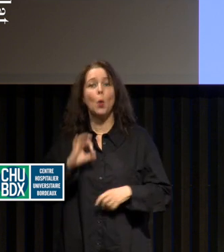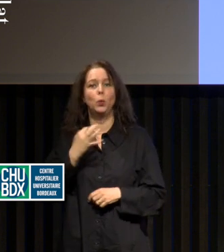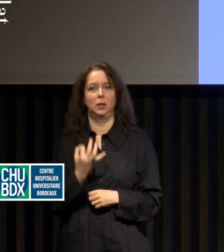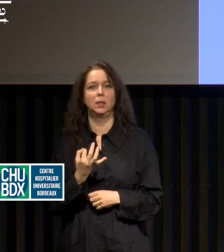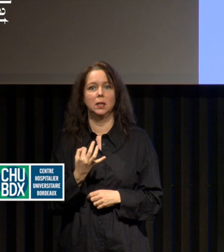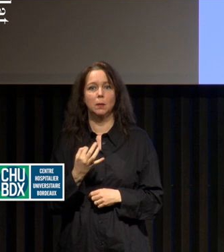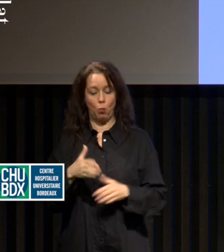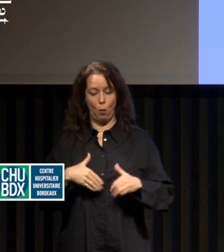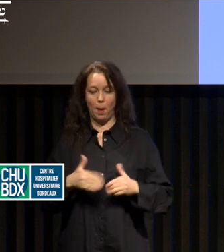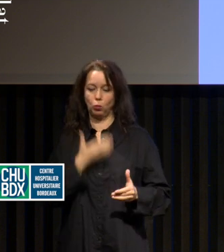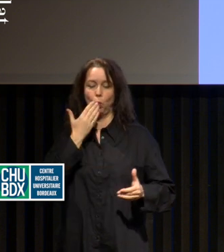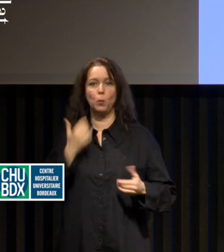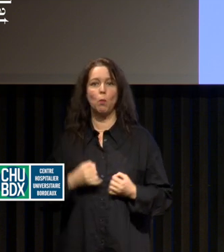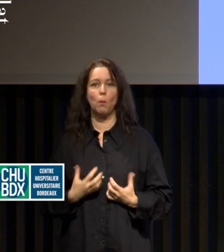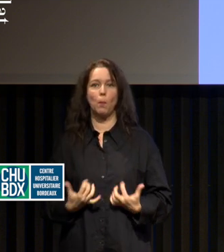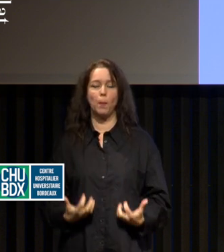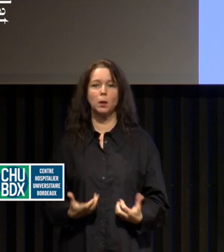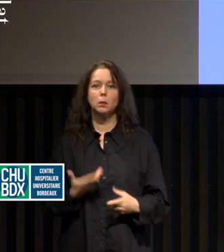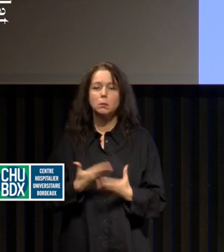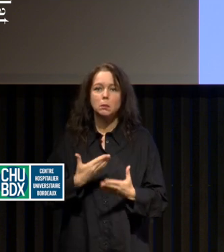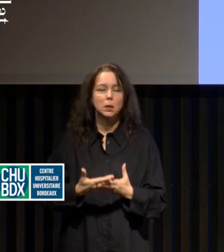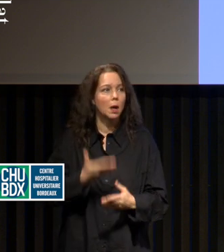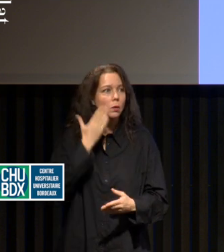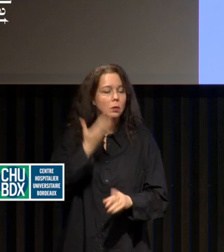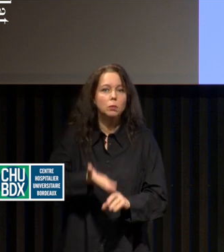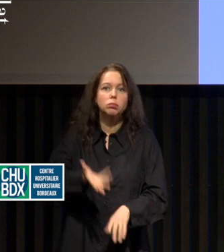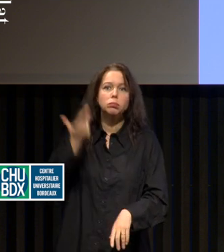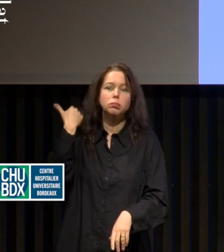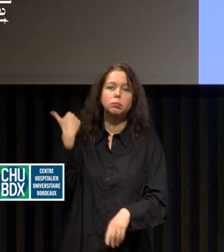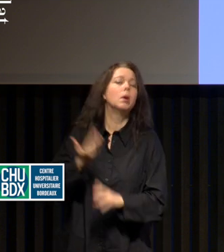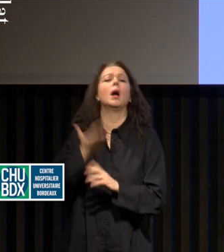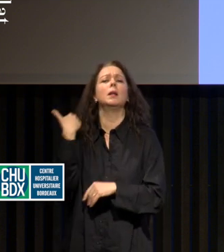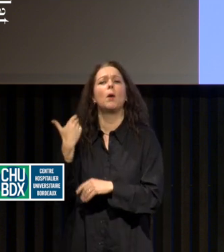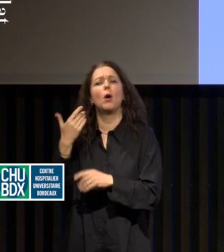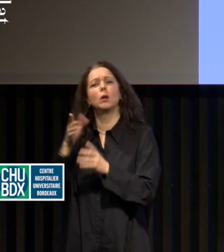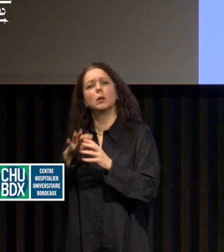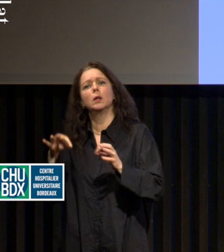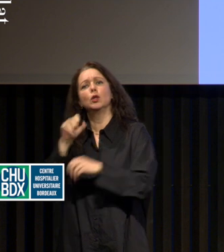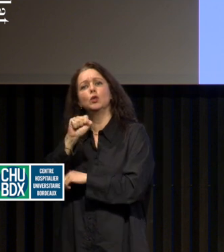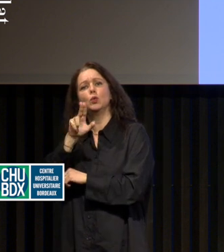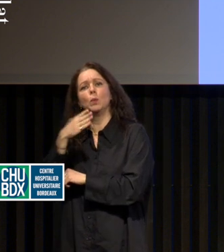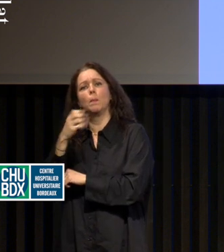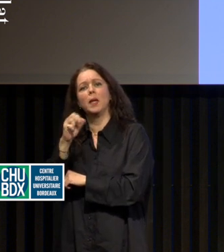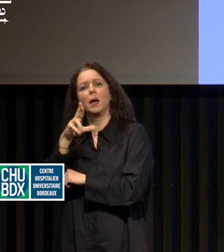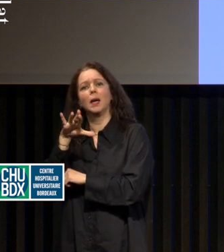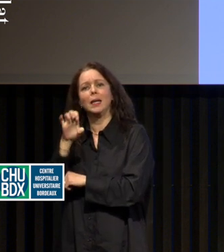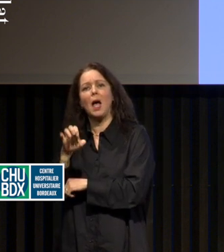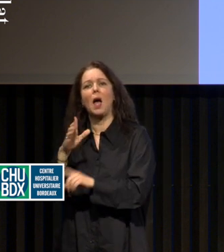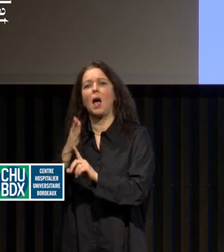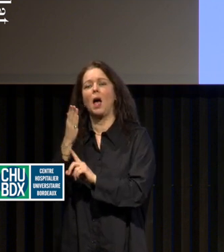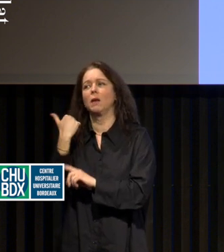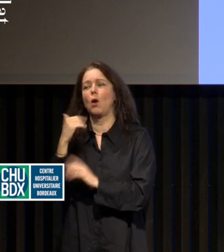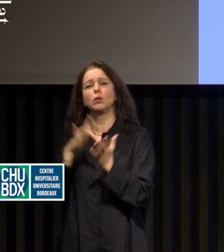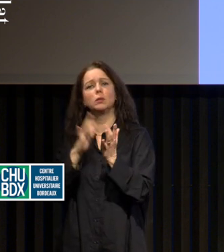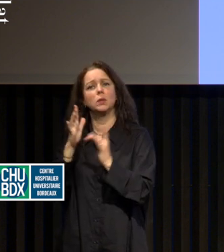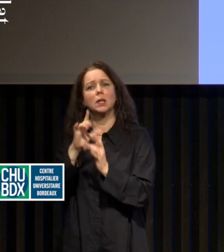mieux fonctionner. Mais ça, c'est connu depuis la nuit des temps. Vous voyez, les Sumériens, ils avaient déjà, en 3500 avant Jésus-Christ, là, quand ils ont